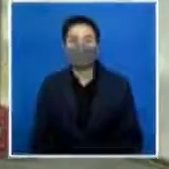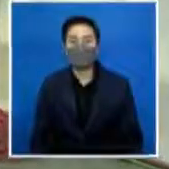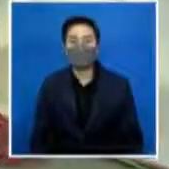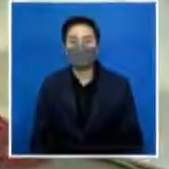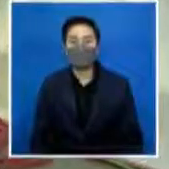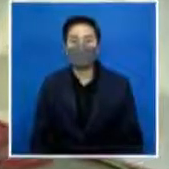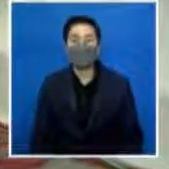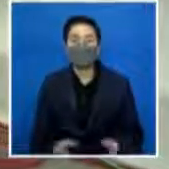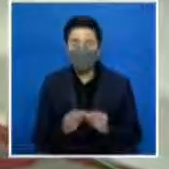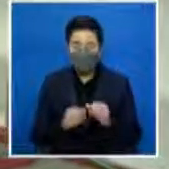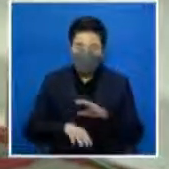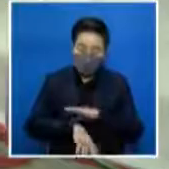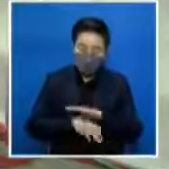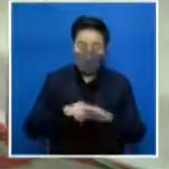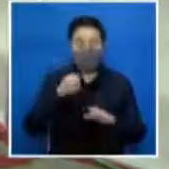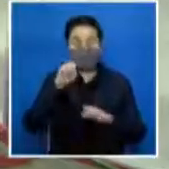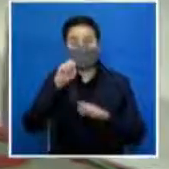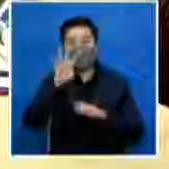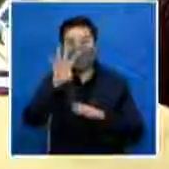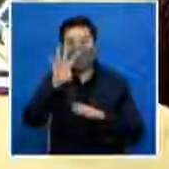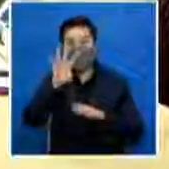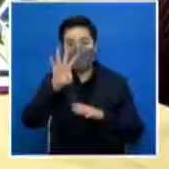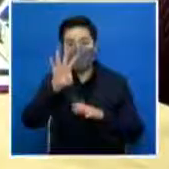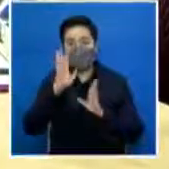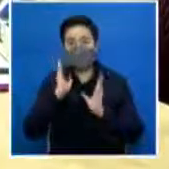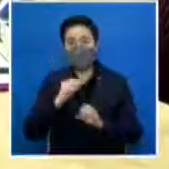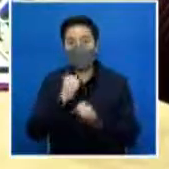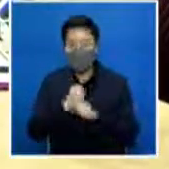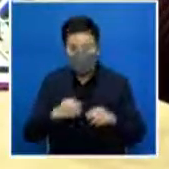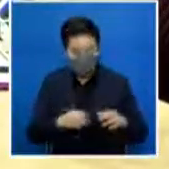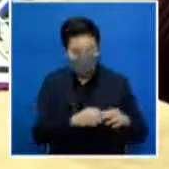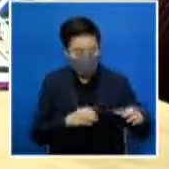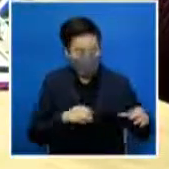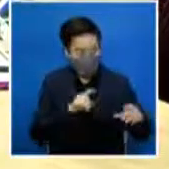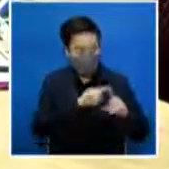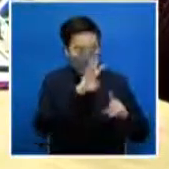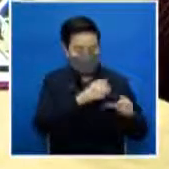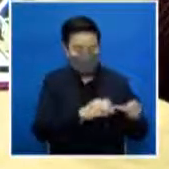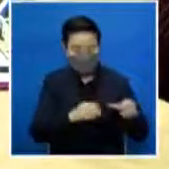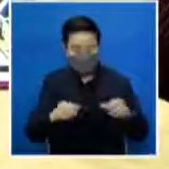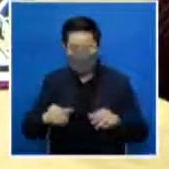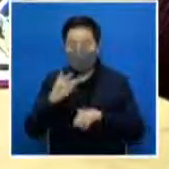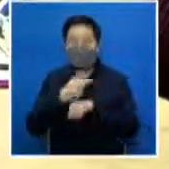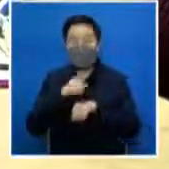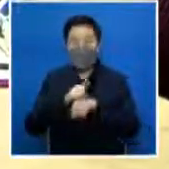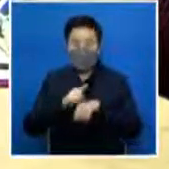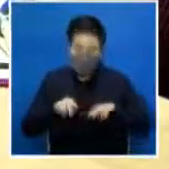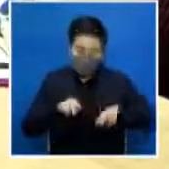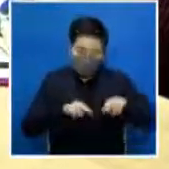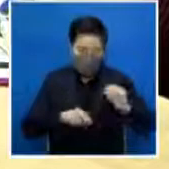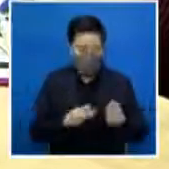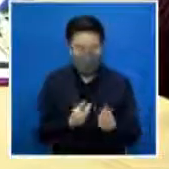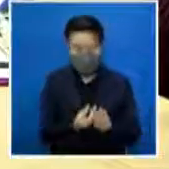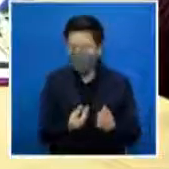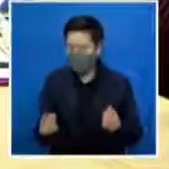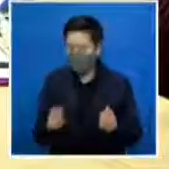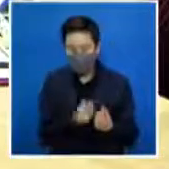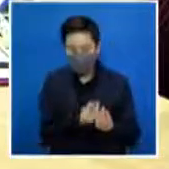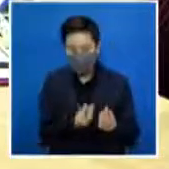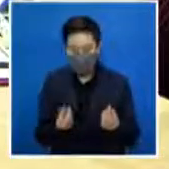หมายเลข4พนักงานนำกล่องลูกบอลหมายเลข4มาให้ประธานกรรมการได้ทำการตรวจสอบค่ะ